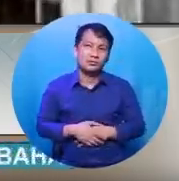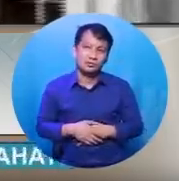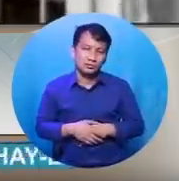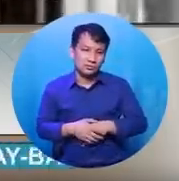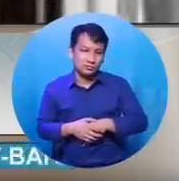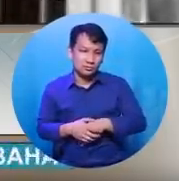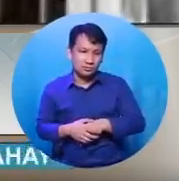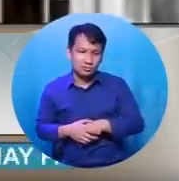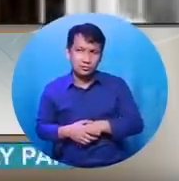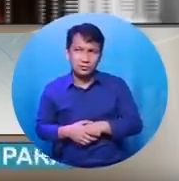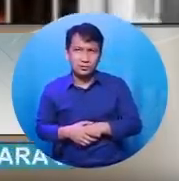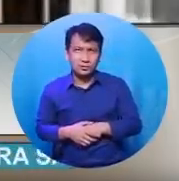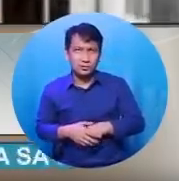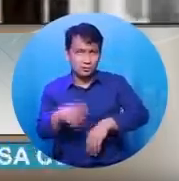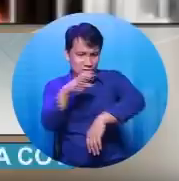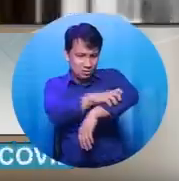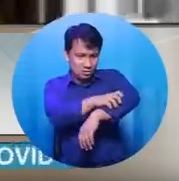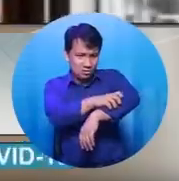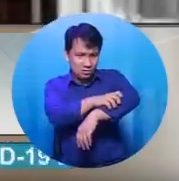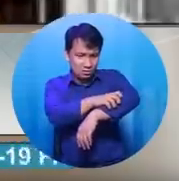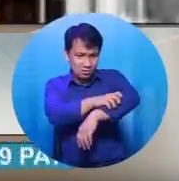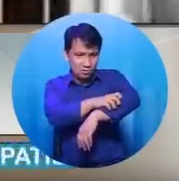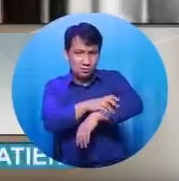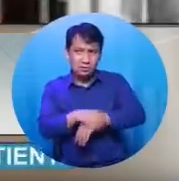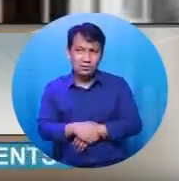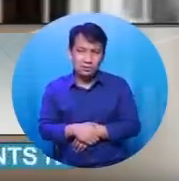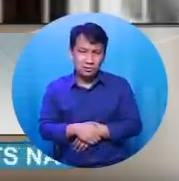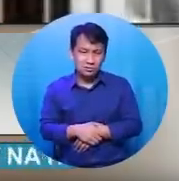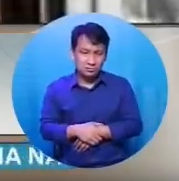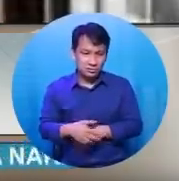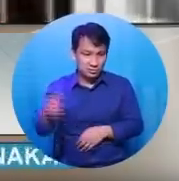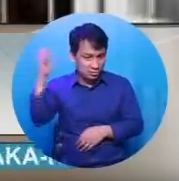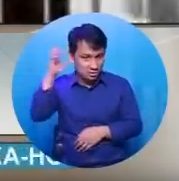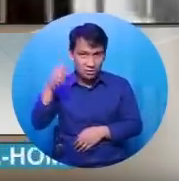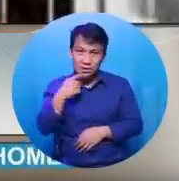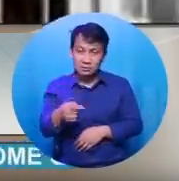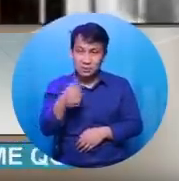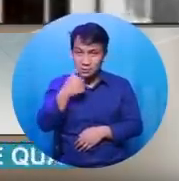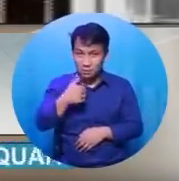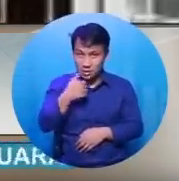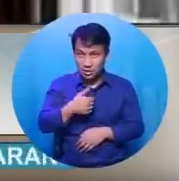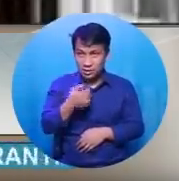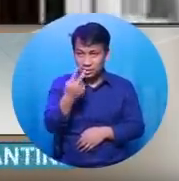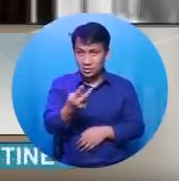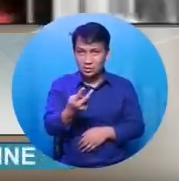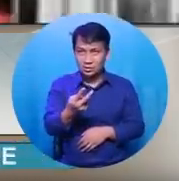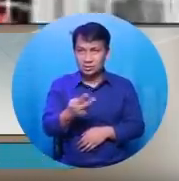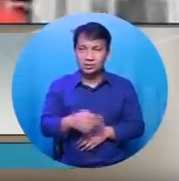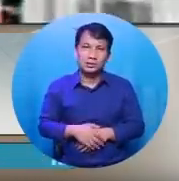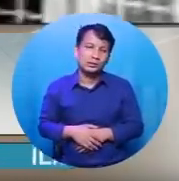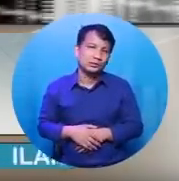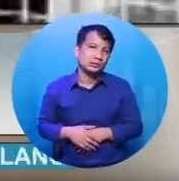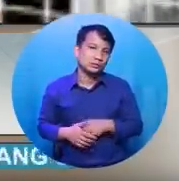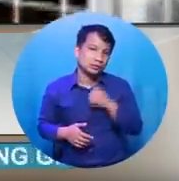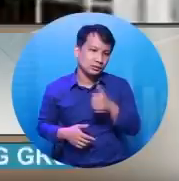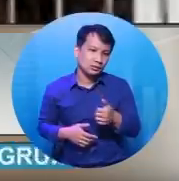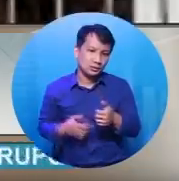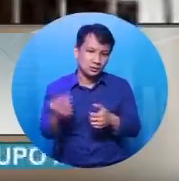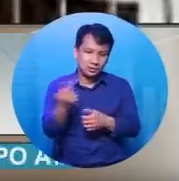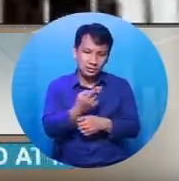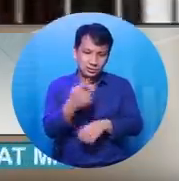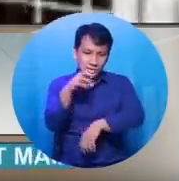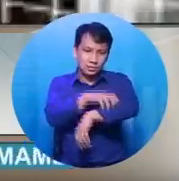braso po. Okay, nung kinagat sa braso, sinambunutan niya. Babae rin ho ba yung nag-aaway? Dalawa? Hindi po, Idol Rati. Yung magkagat po sa